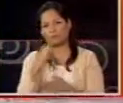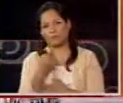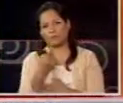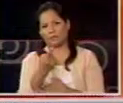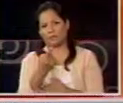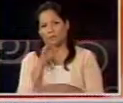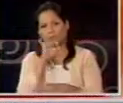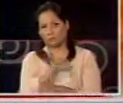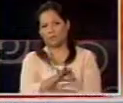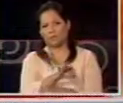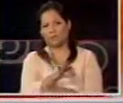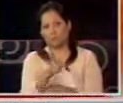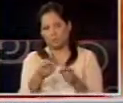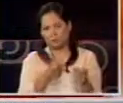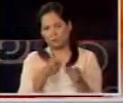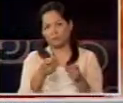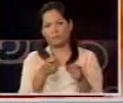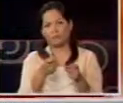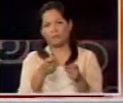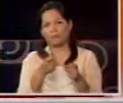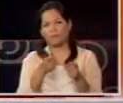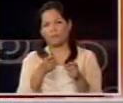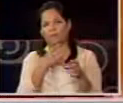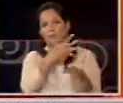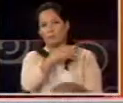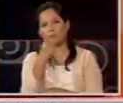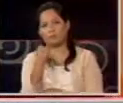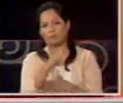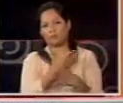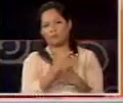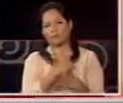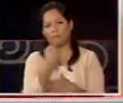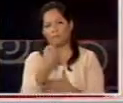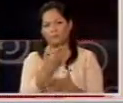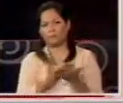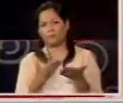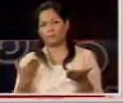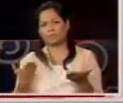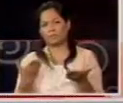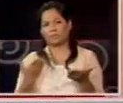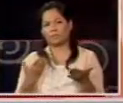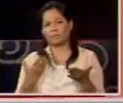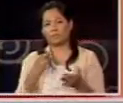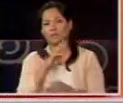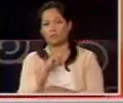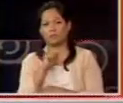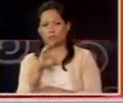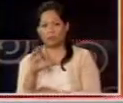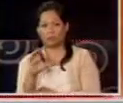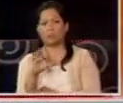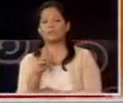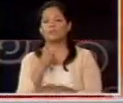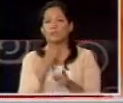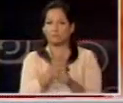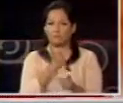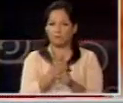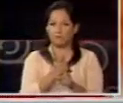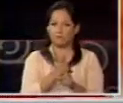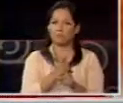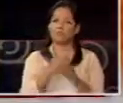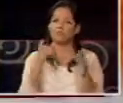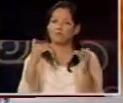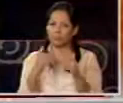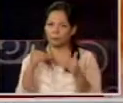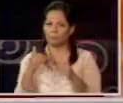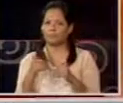puwersa o machination sa ginamit para makuha yung shares, ito isang bagay na dapat Regional Trial Court o yung tamang forum yung tignan.